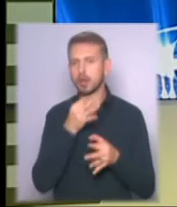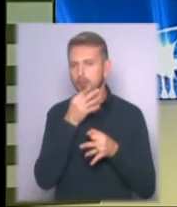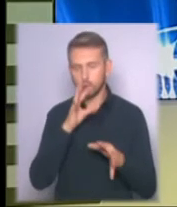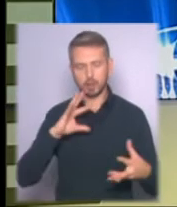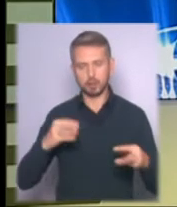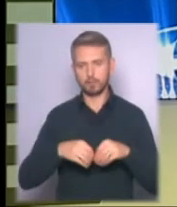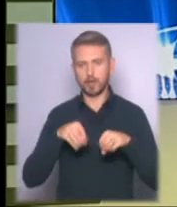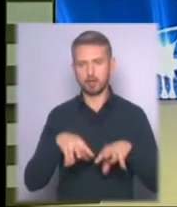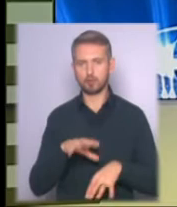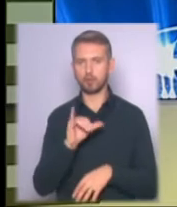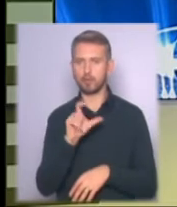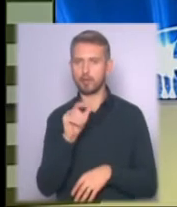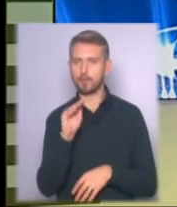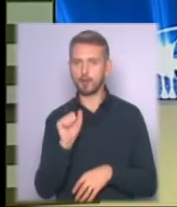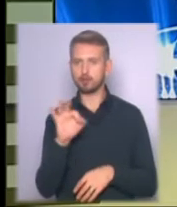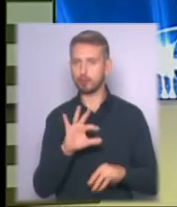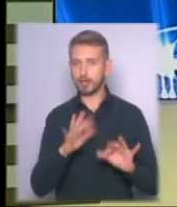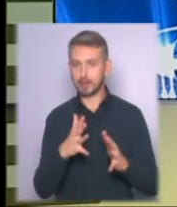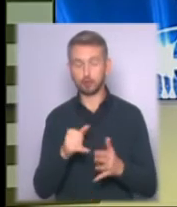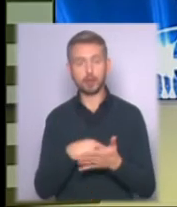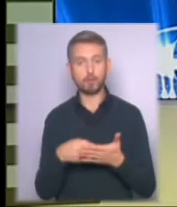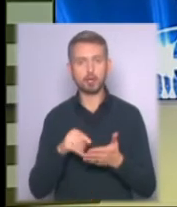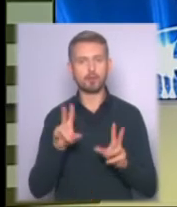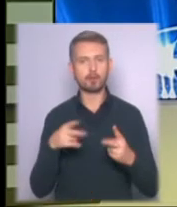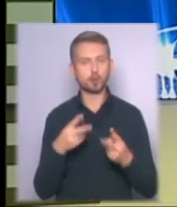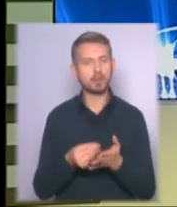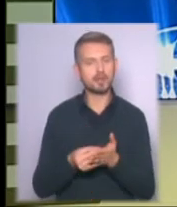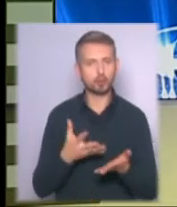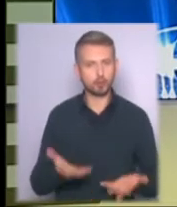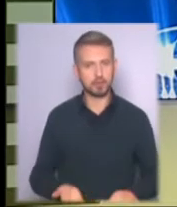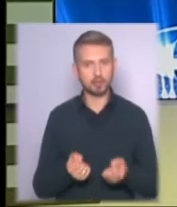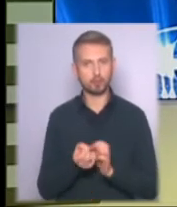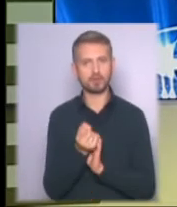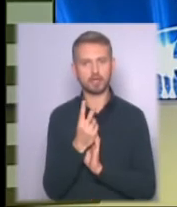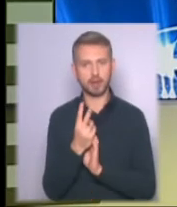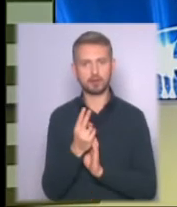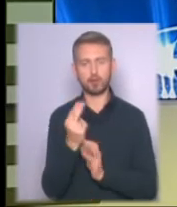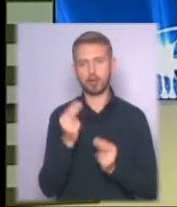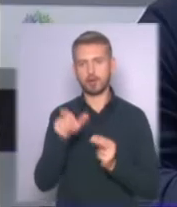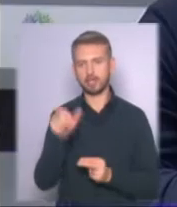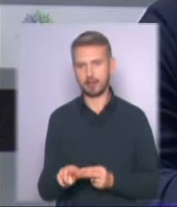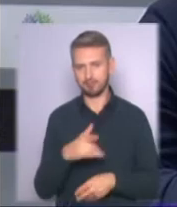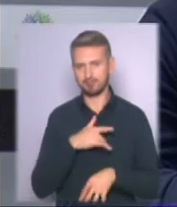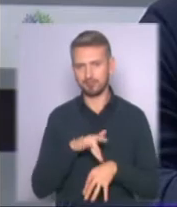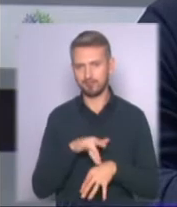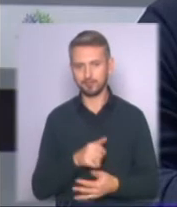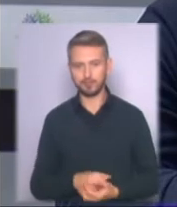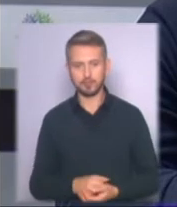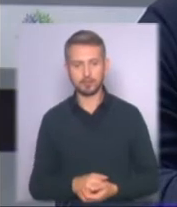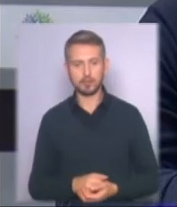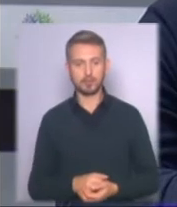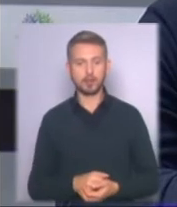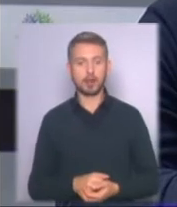вердиктом УЄФА щодо інциденту. І зауважив, що у клубі цінують підтримку 12-го гравця. Сколько бы ни